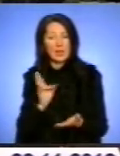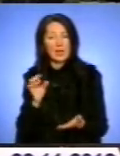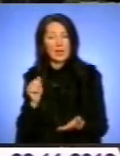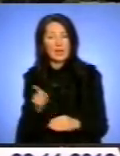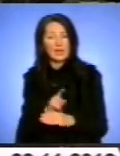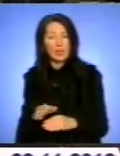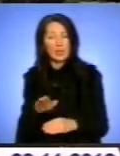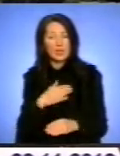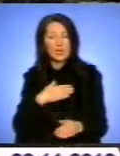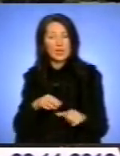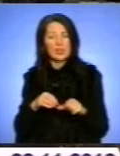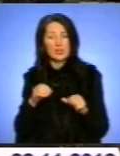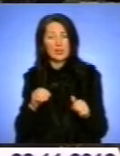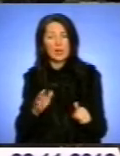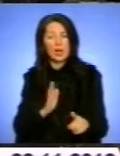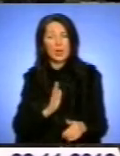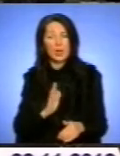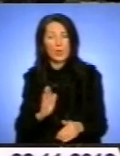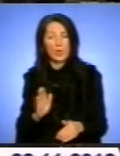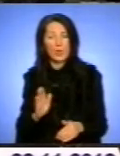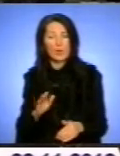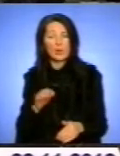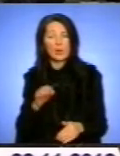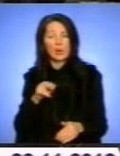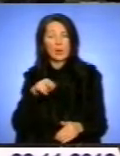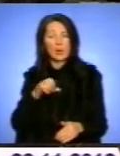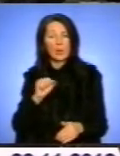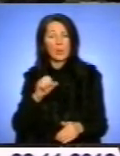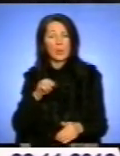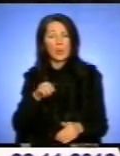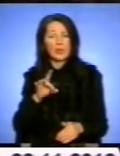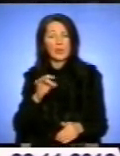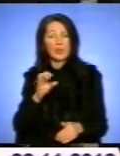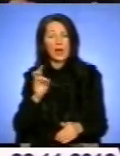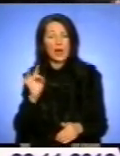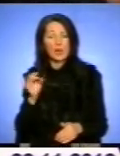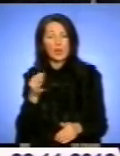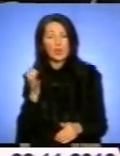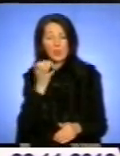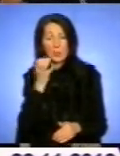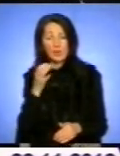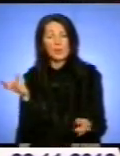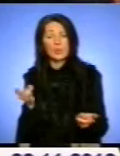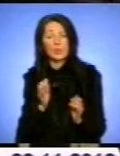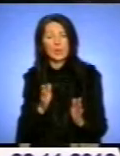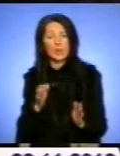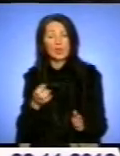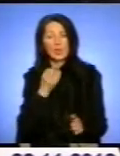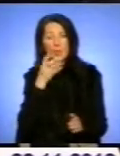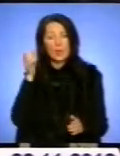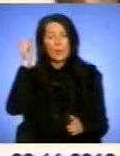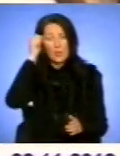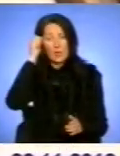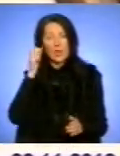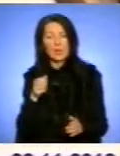наш земляк був патріарх Йосип Сліпий. Нам потрібно лише добре пам'ятати настанови патріарха